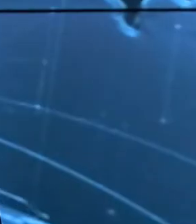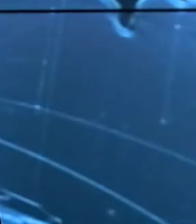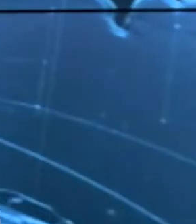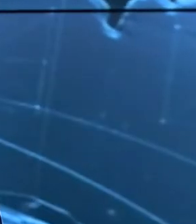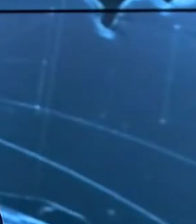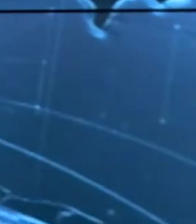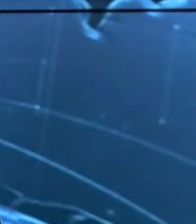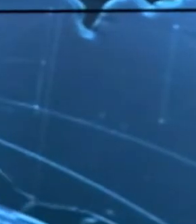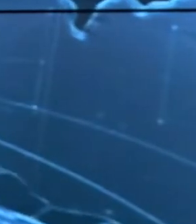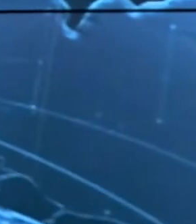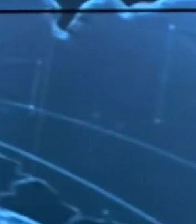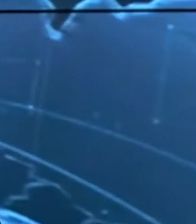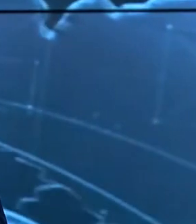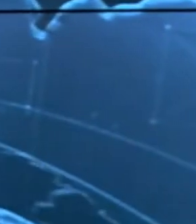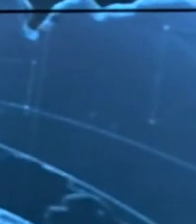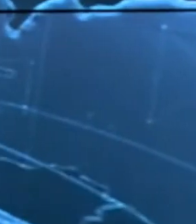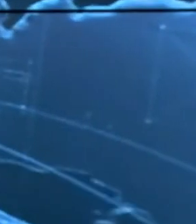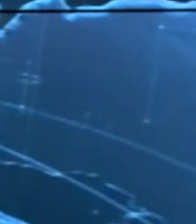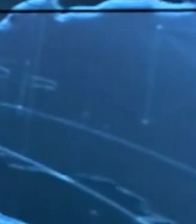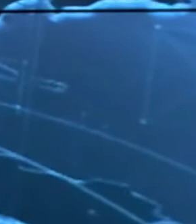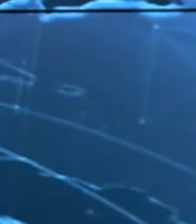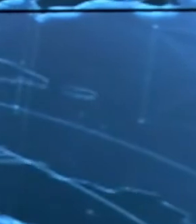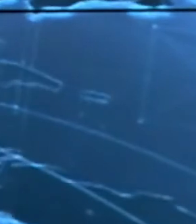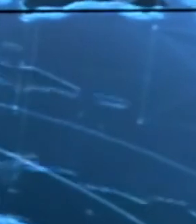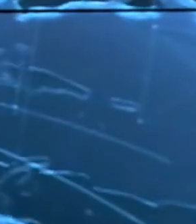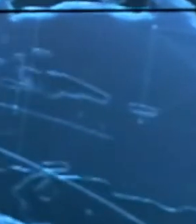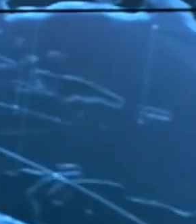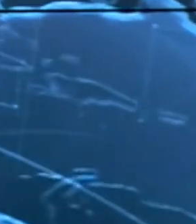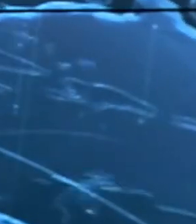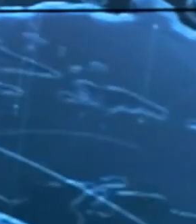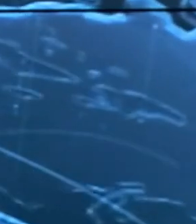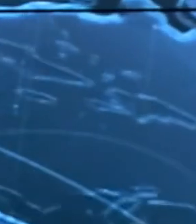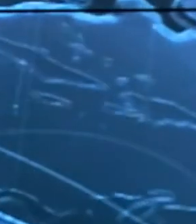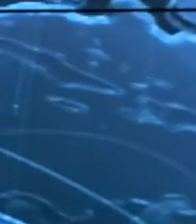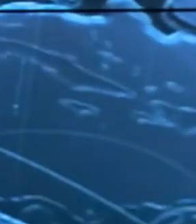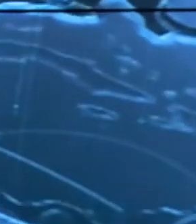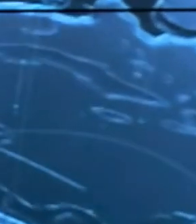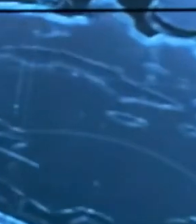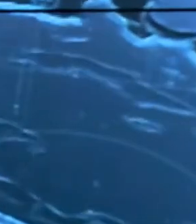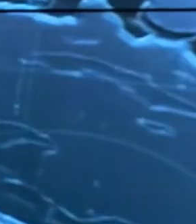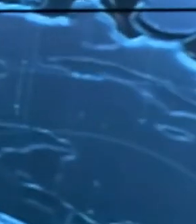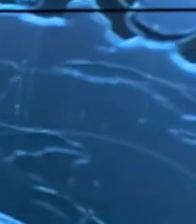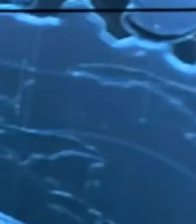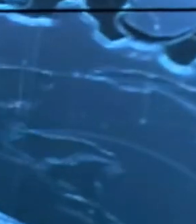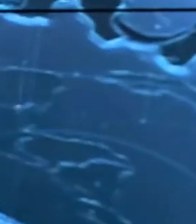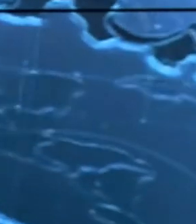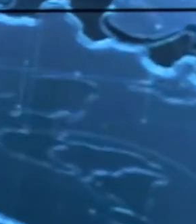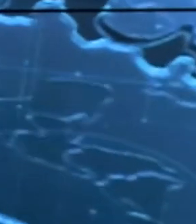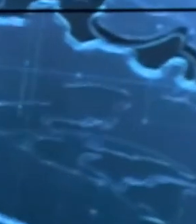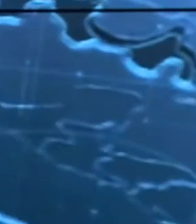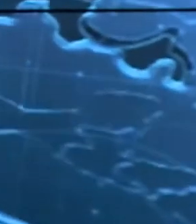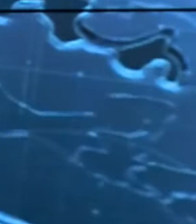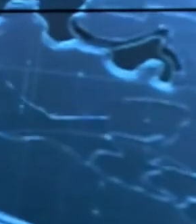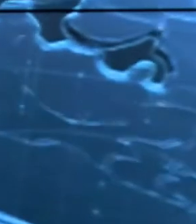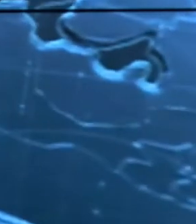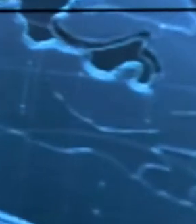Айналайын. Бұл сөзді естіген жанның көзіне мейірім ұшқындап, жүрегінен жылылық лебі есе. Қазақстан ұлттық арнасы мен Қазақ радиосы бірлесіп